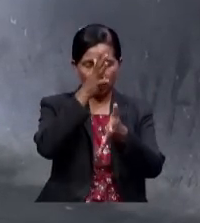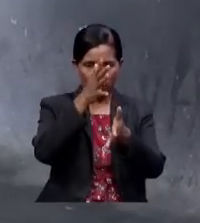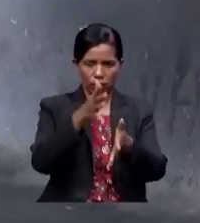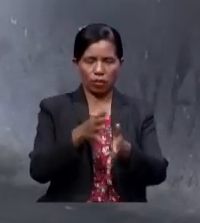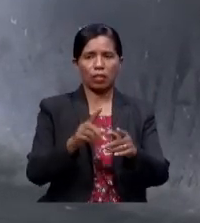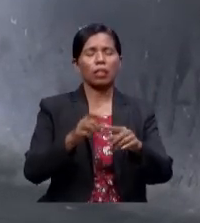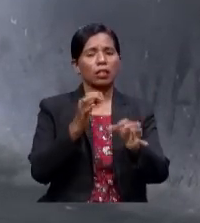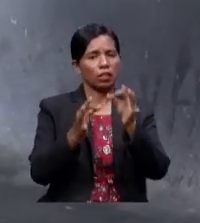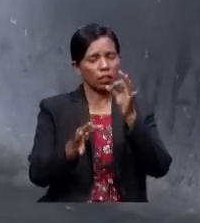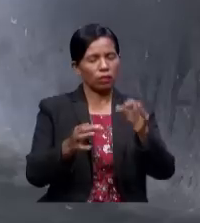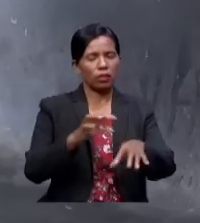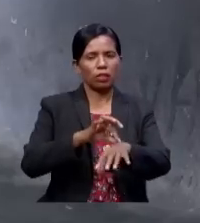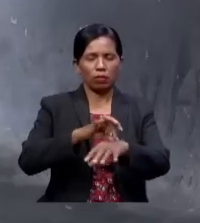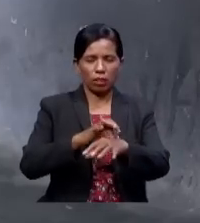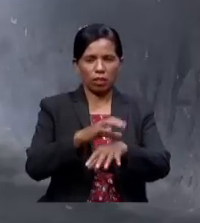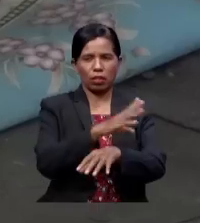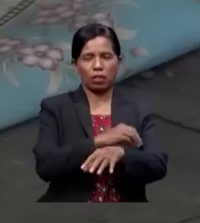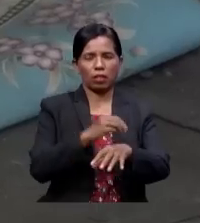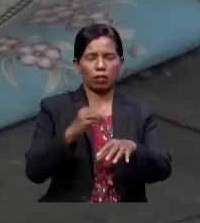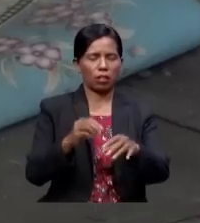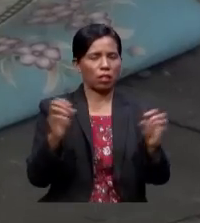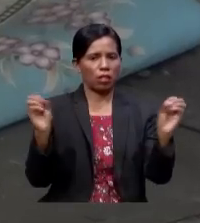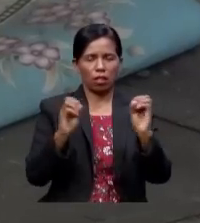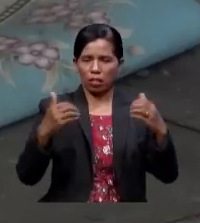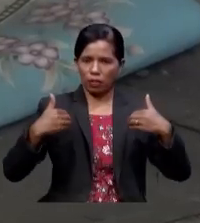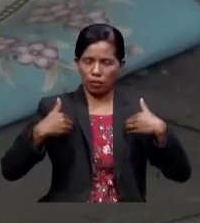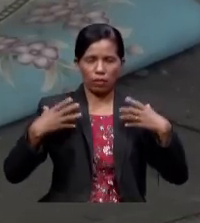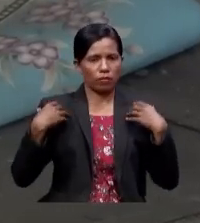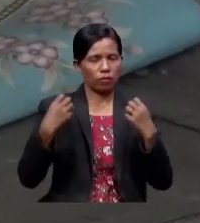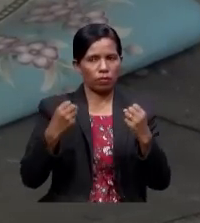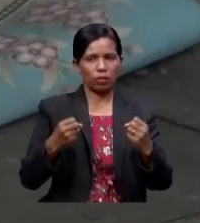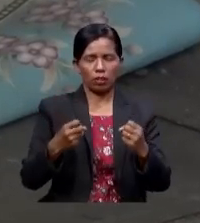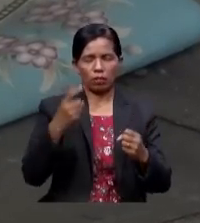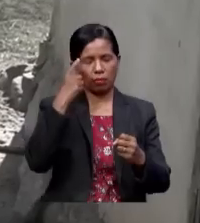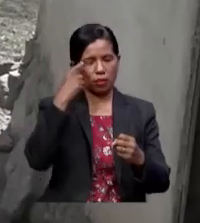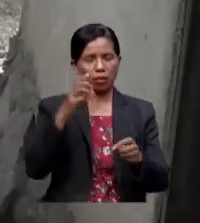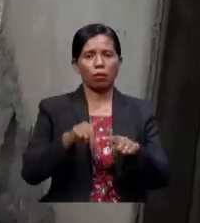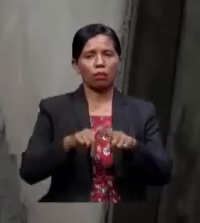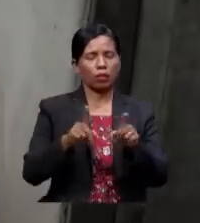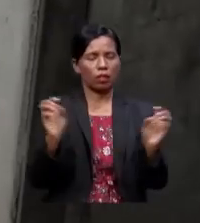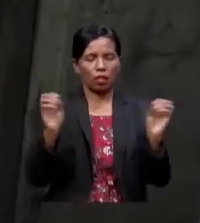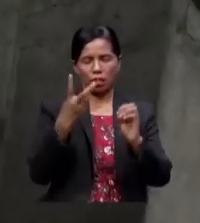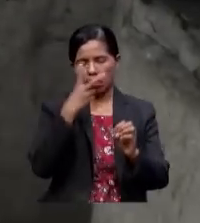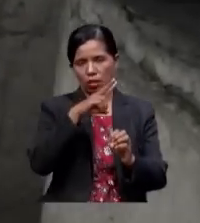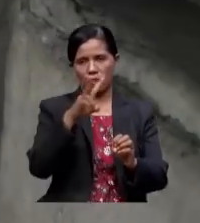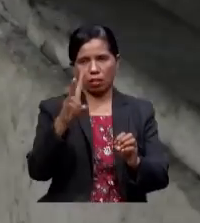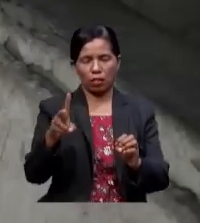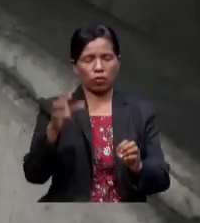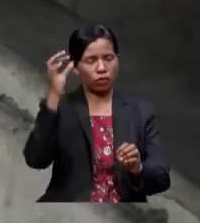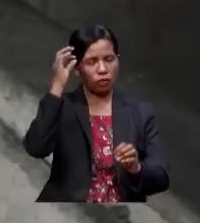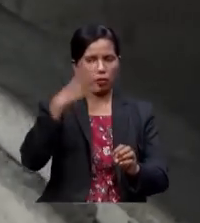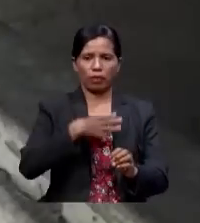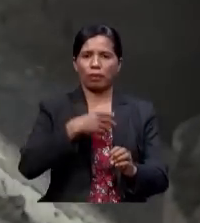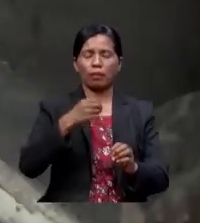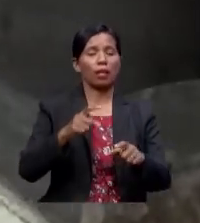nam kurut no isin komesa lai hona forsa. Matang hahu malahuk fuk mutim badadaung.